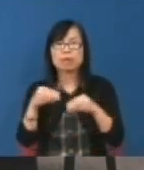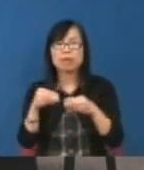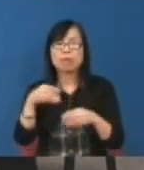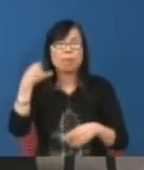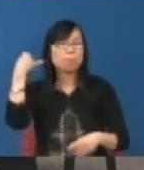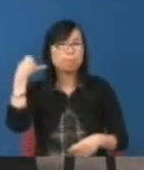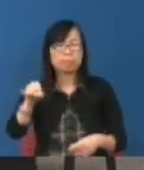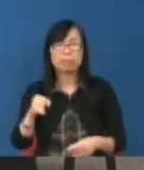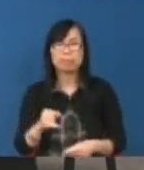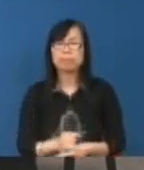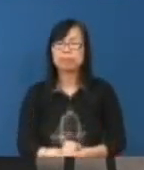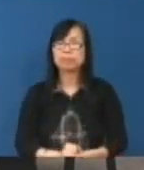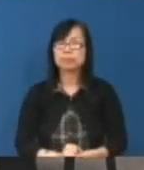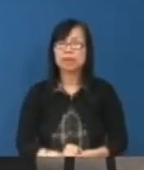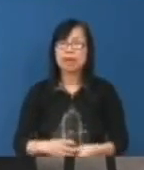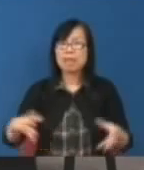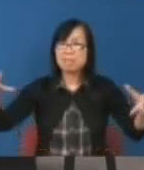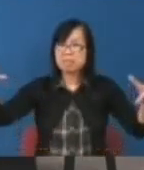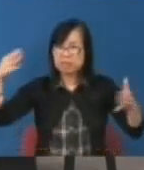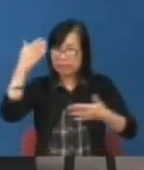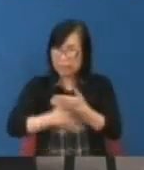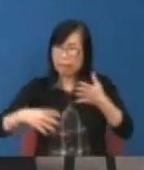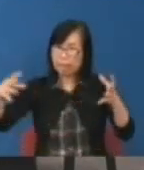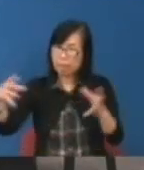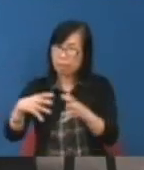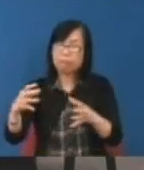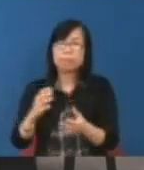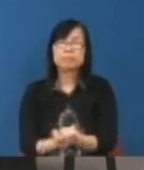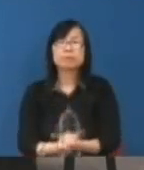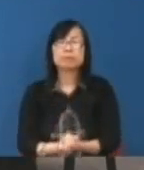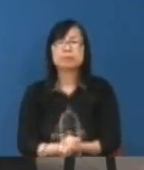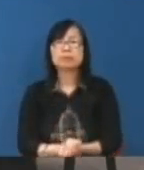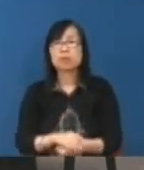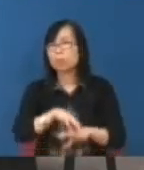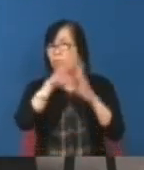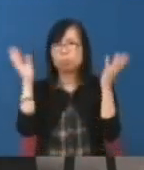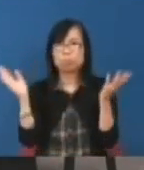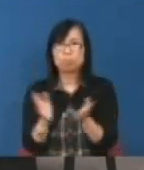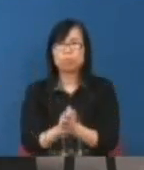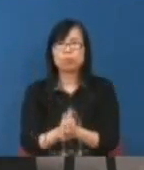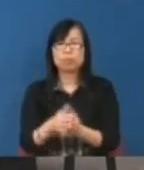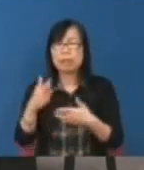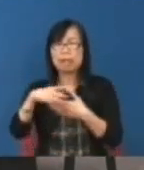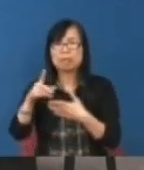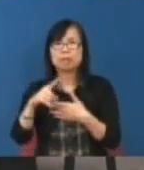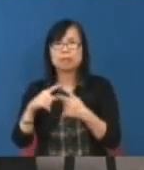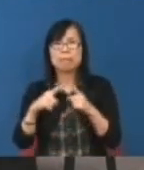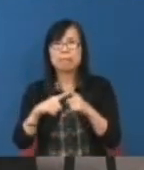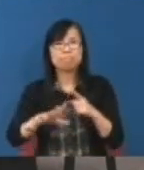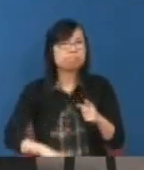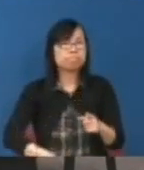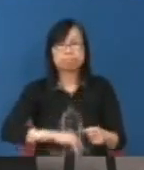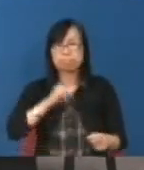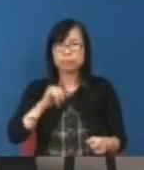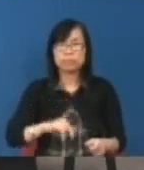啦。 縮班校本條例，全部都天怒人怨嘅，係咪？